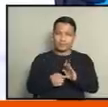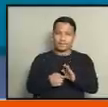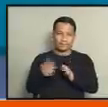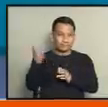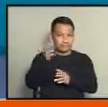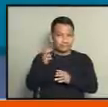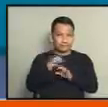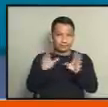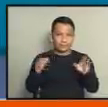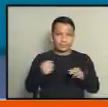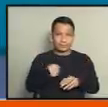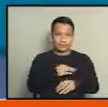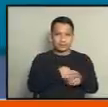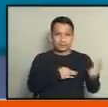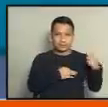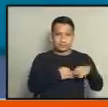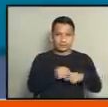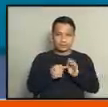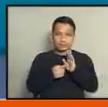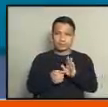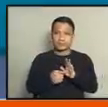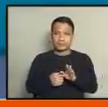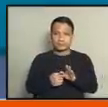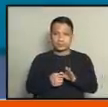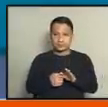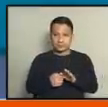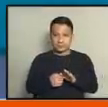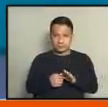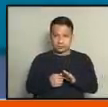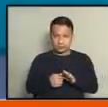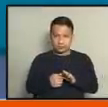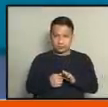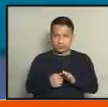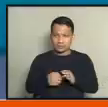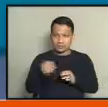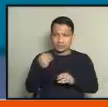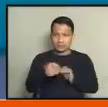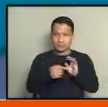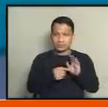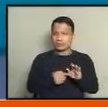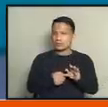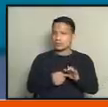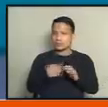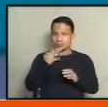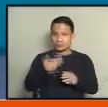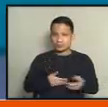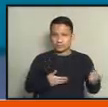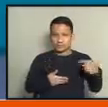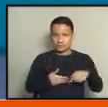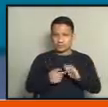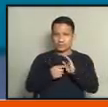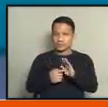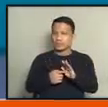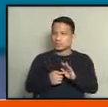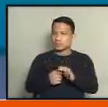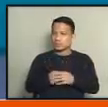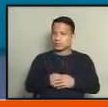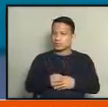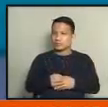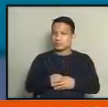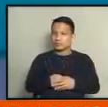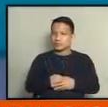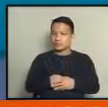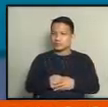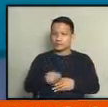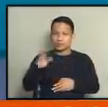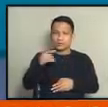mga empleyado, maging mga employers, representatives po. Welcome po dito sa aming opisina. Regarding